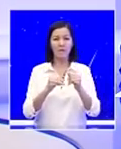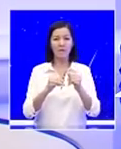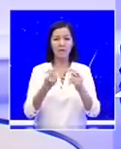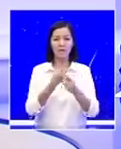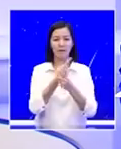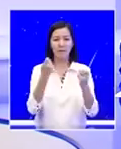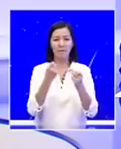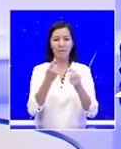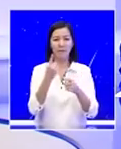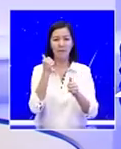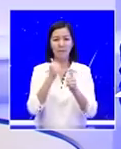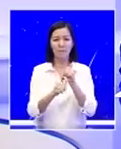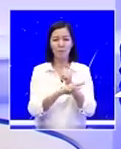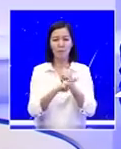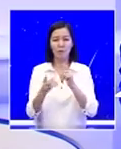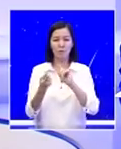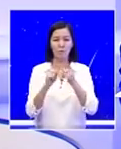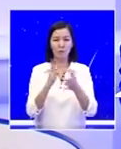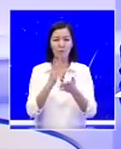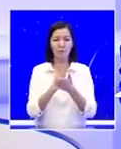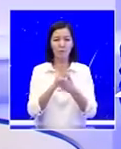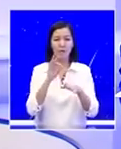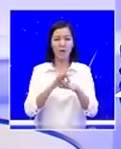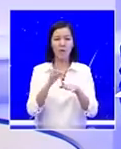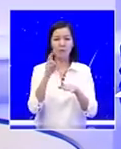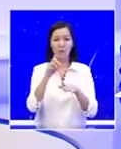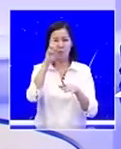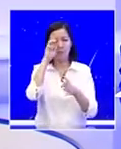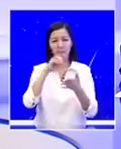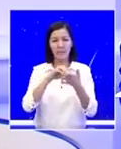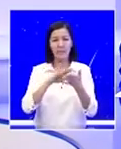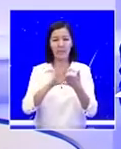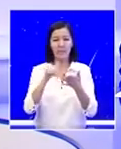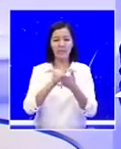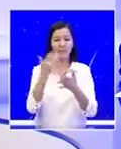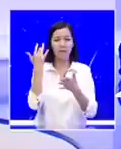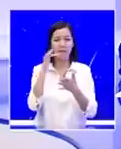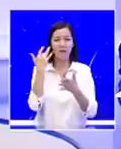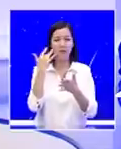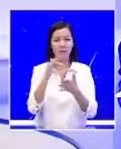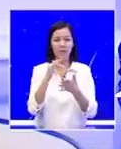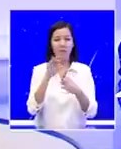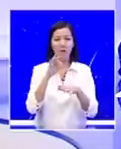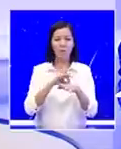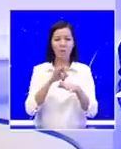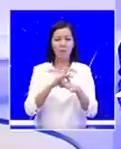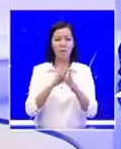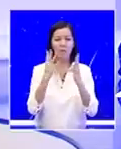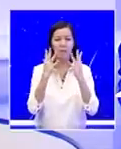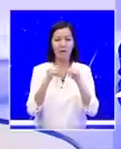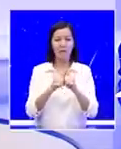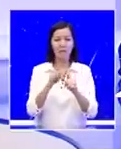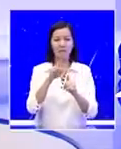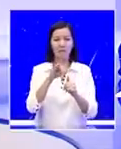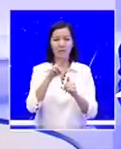минут сайын өзгеріп жатыр. Қазіргі күні COVID-19 вирусы 200-ден аса елде тіркелген. Негізгісі ақш елі. Мұнда індеттен өлгендер